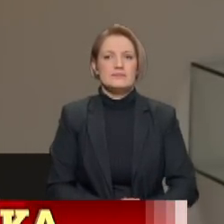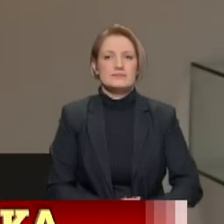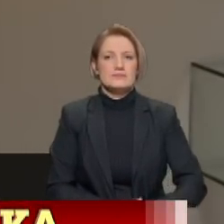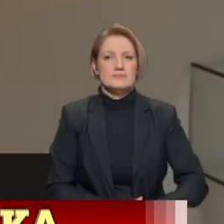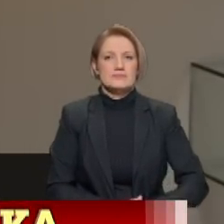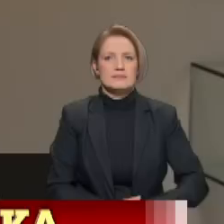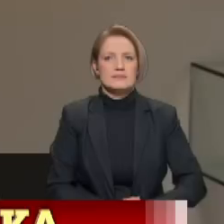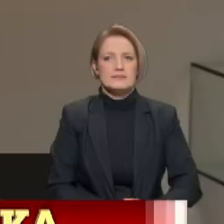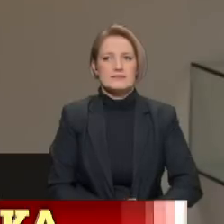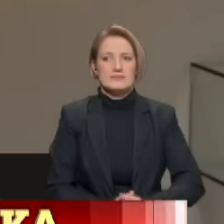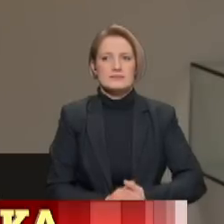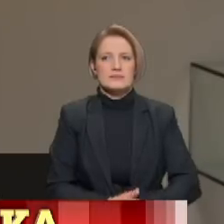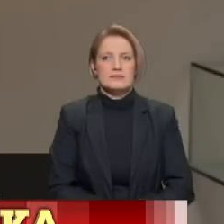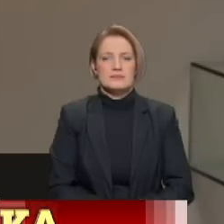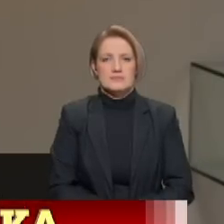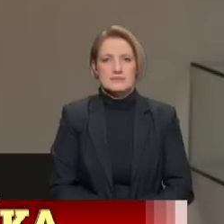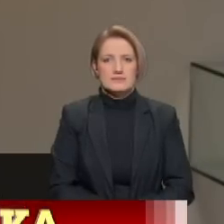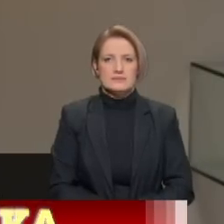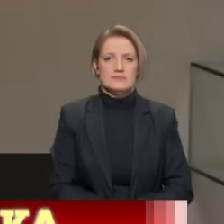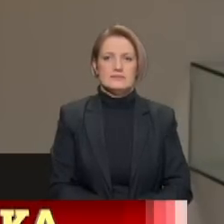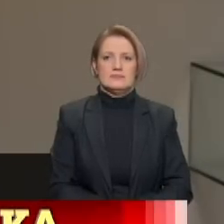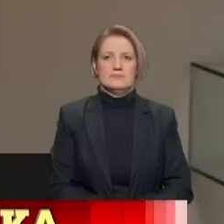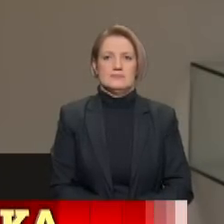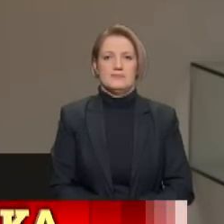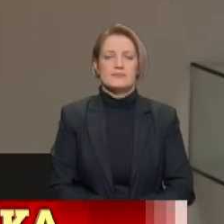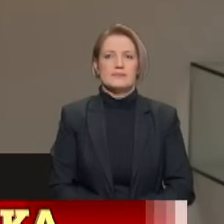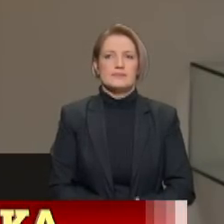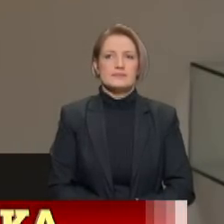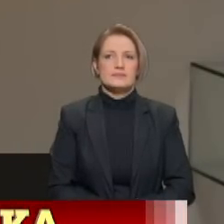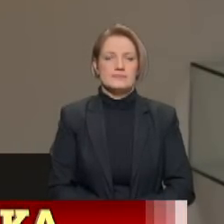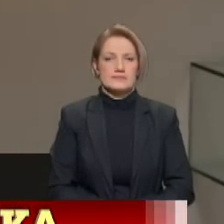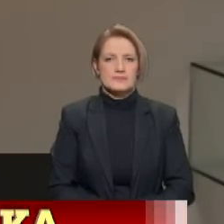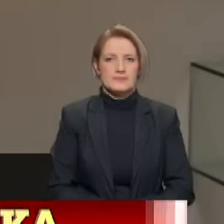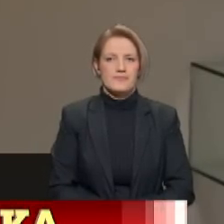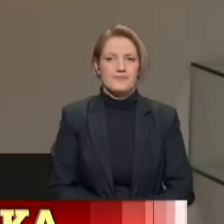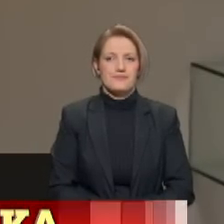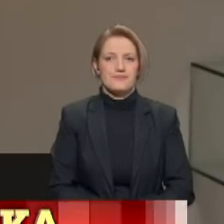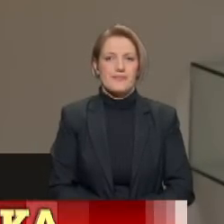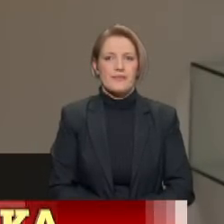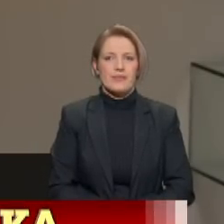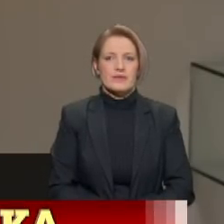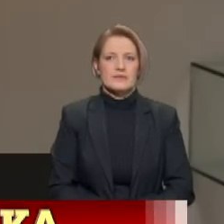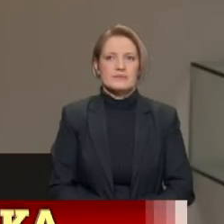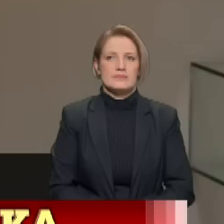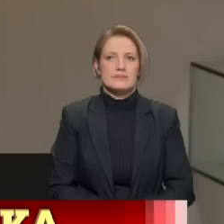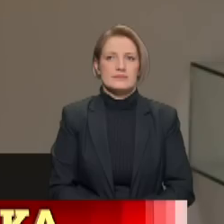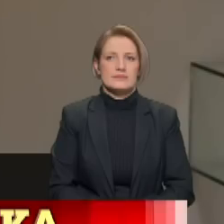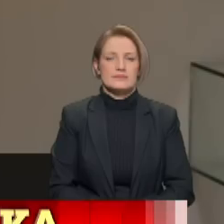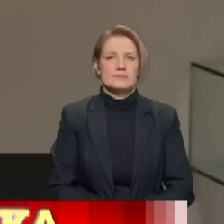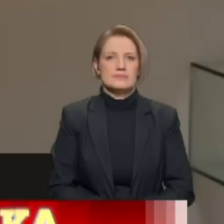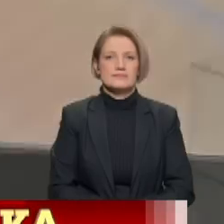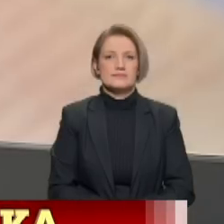ki tarikatlar Türkiye'de din adı altında ve din duygularını sömürerek çocukları büyük bir karanlığa